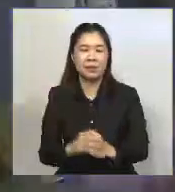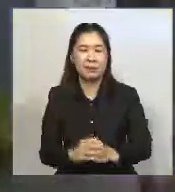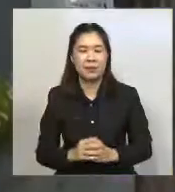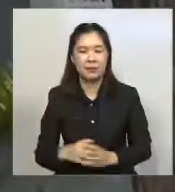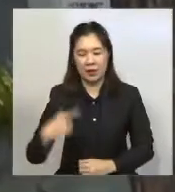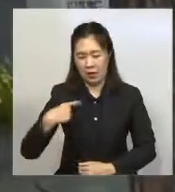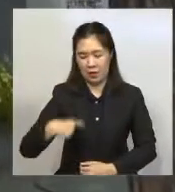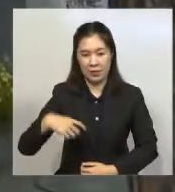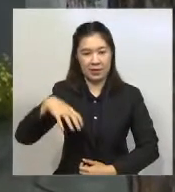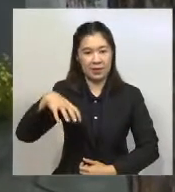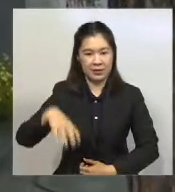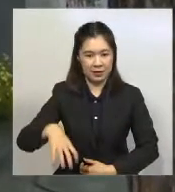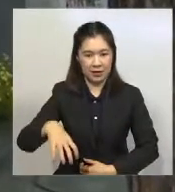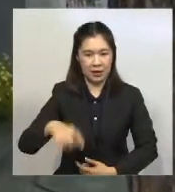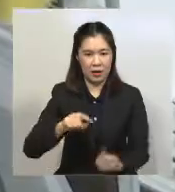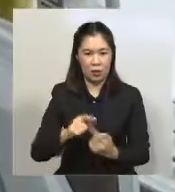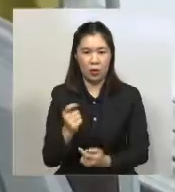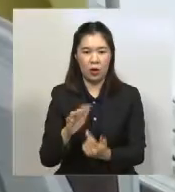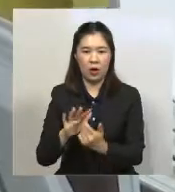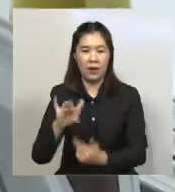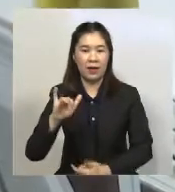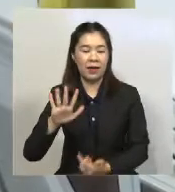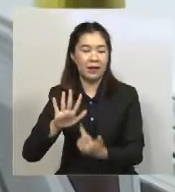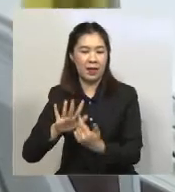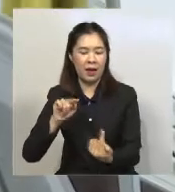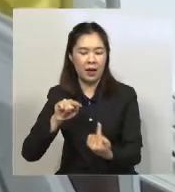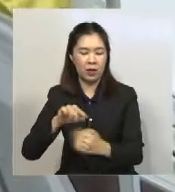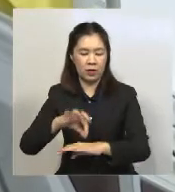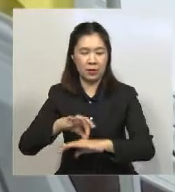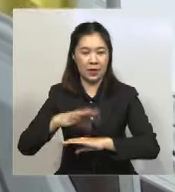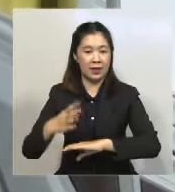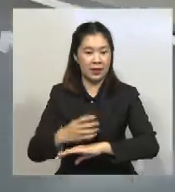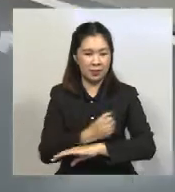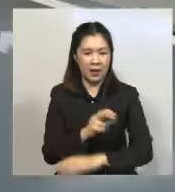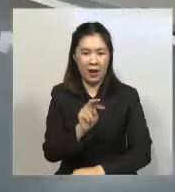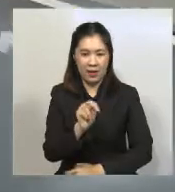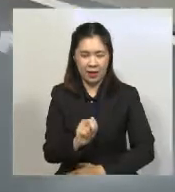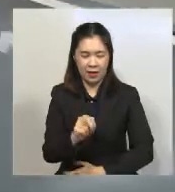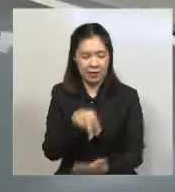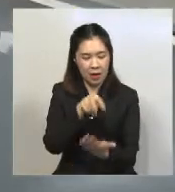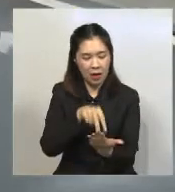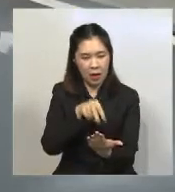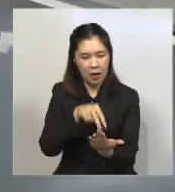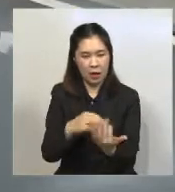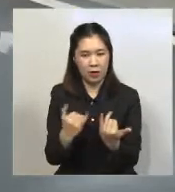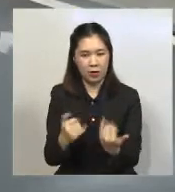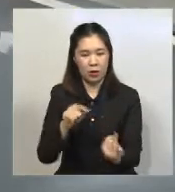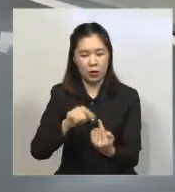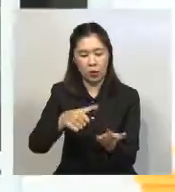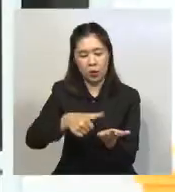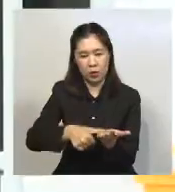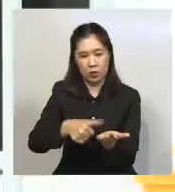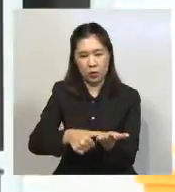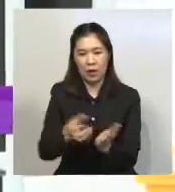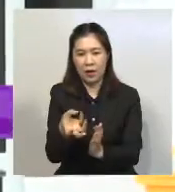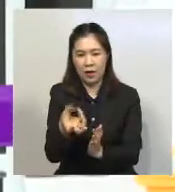โดยศาลฎีกาแผนกคดีอาญาของผู้ดำรงตำแหน่งทางการเมืองนะคะได้นัดอ่านคำพิพากษาศาลฎีกาในคดีทุจริตโครง